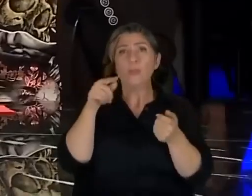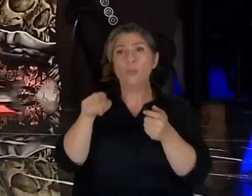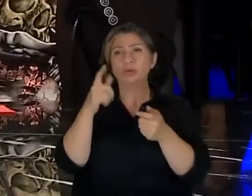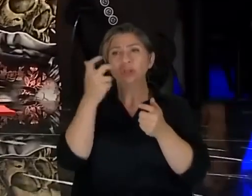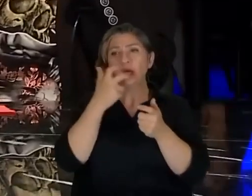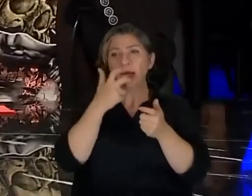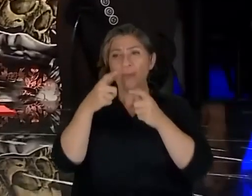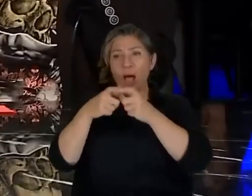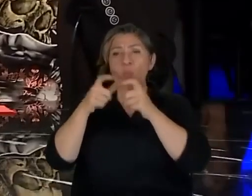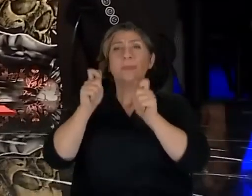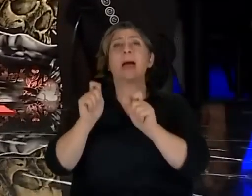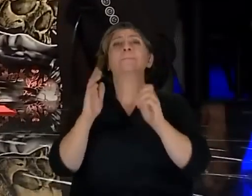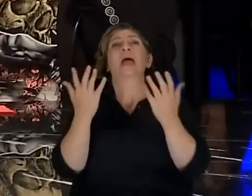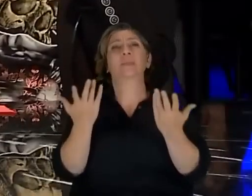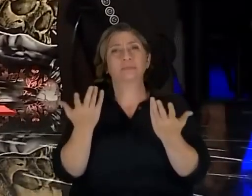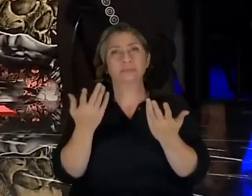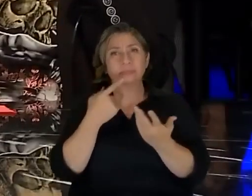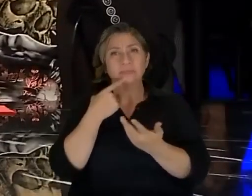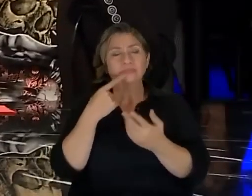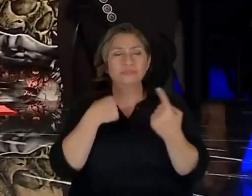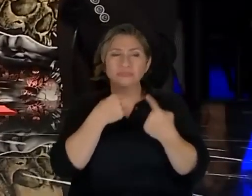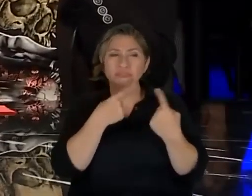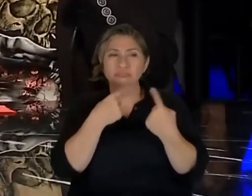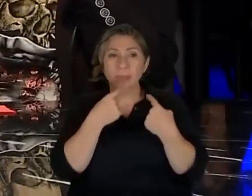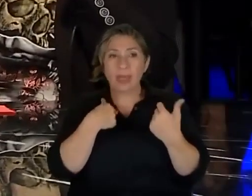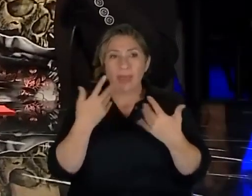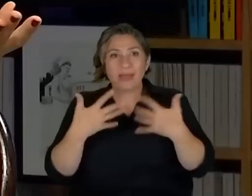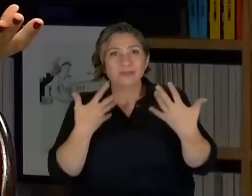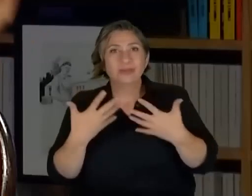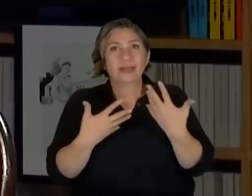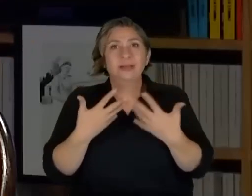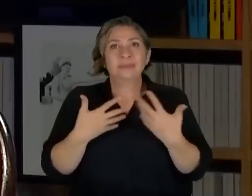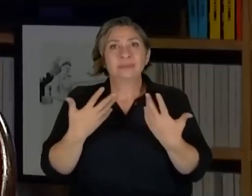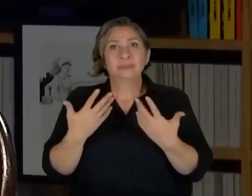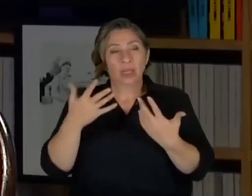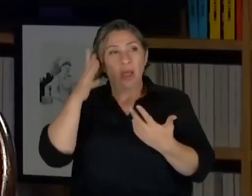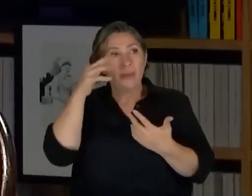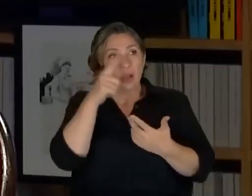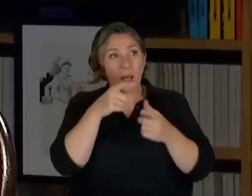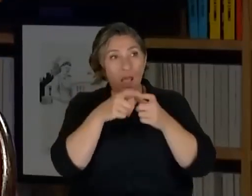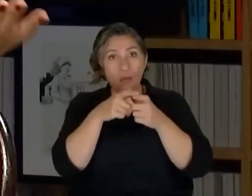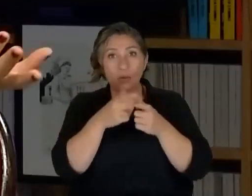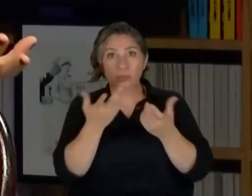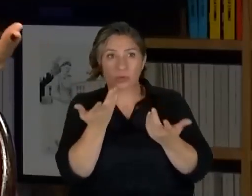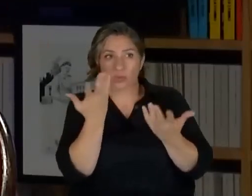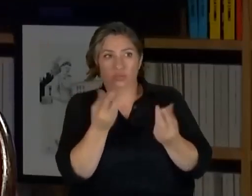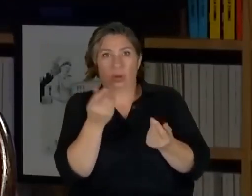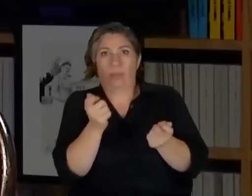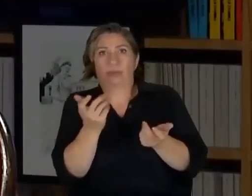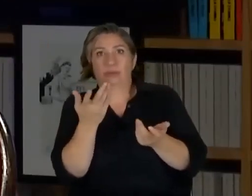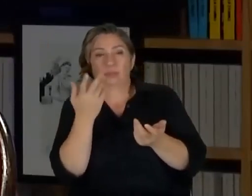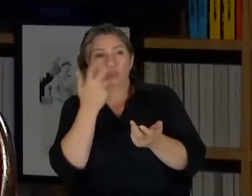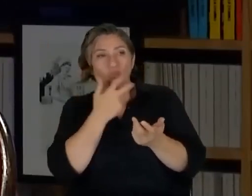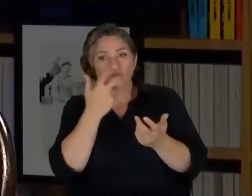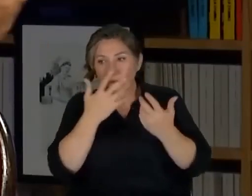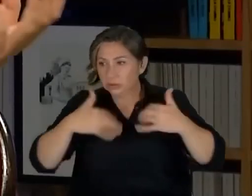yapıyoruz. Niye bunu bir albüme dökmüyoruz? Ben de bir heyecanlandım tabii, dedim ki yani Amerika'da albüm dur bakalım nasıl olacak,